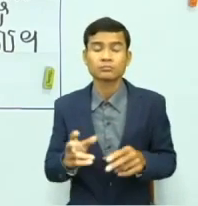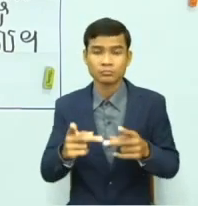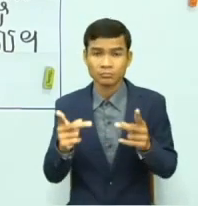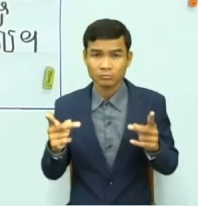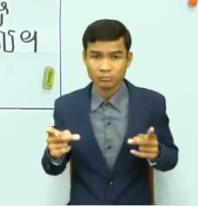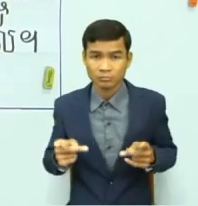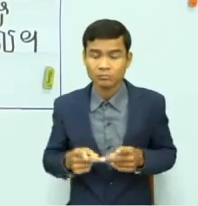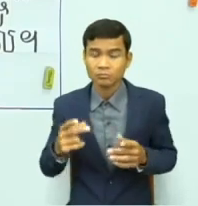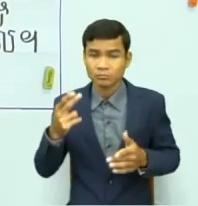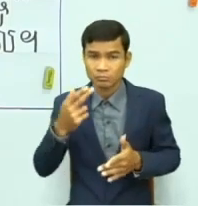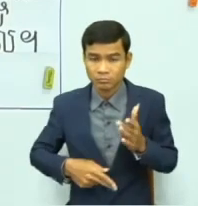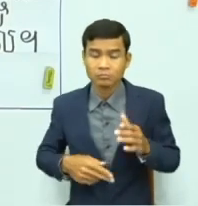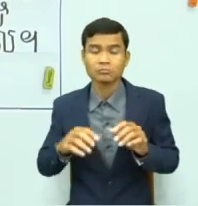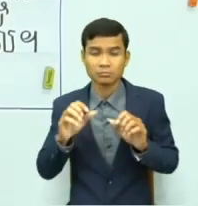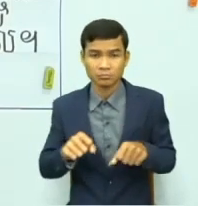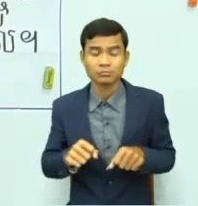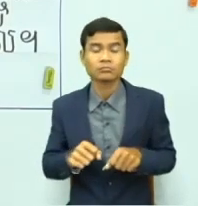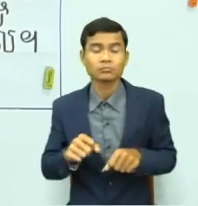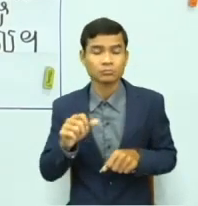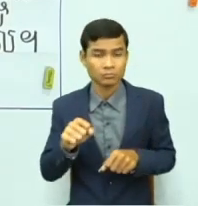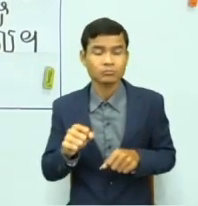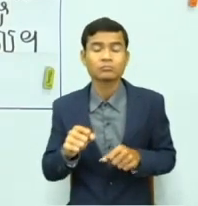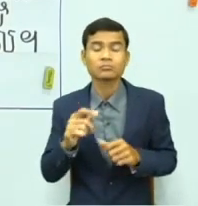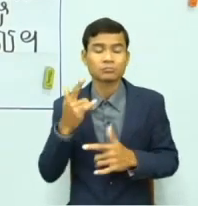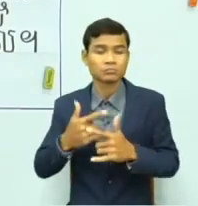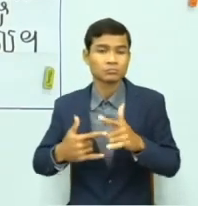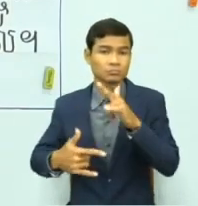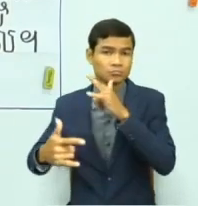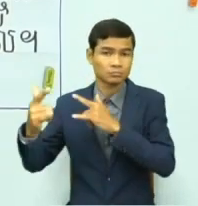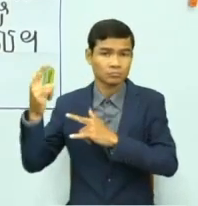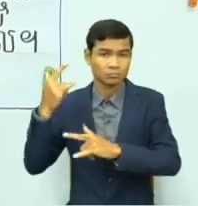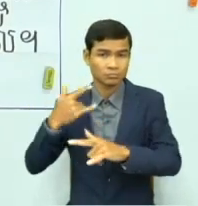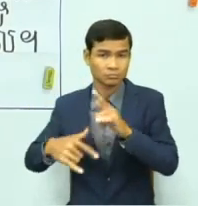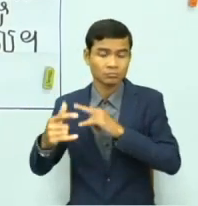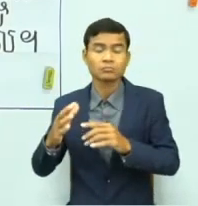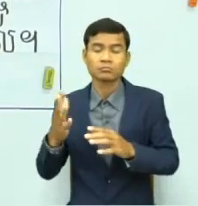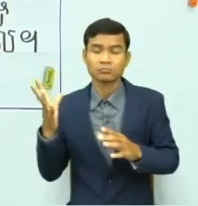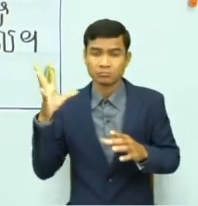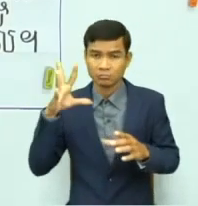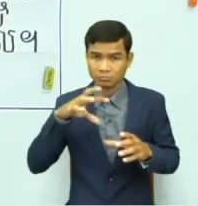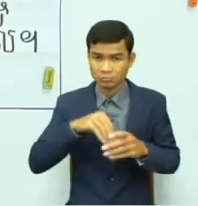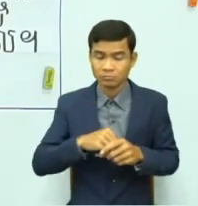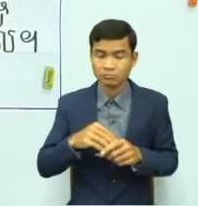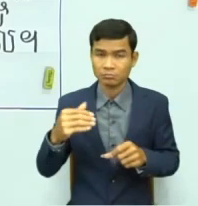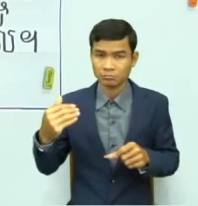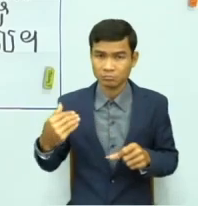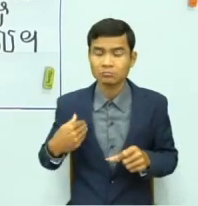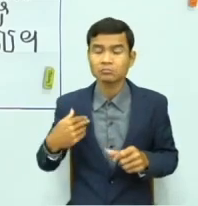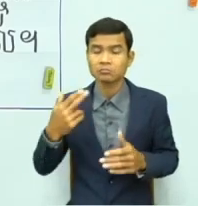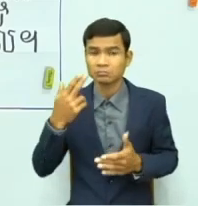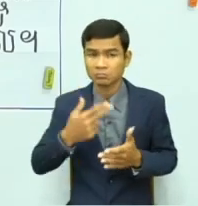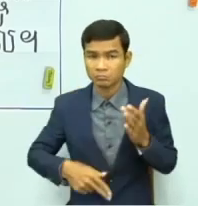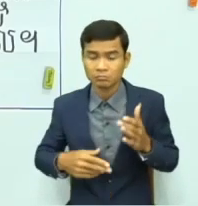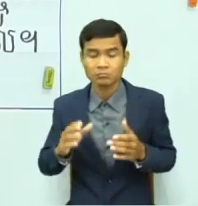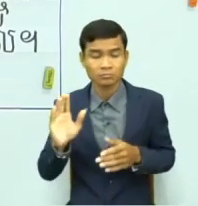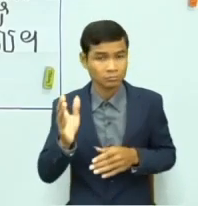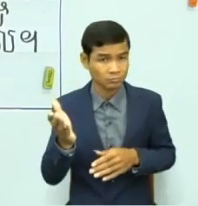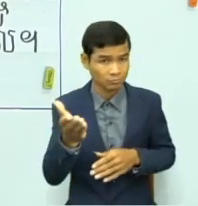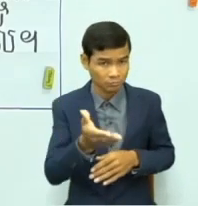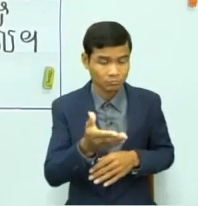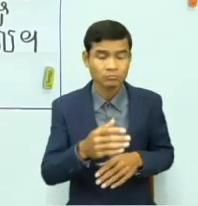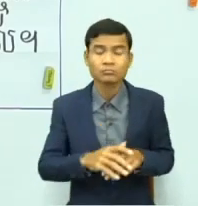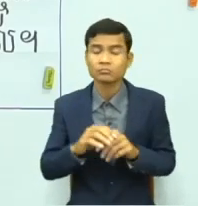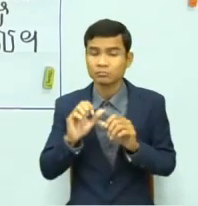lại. Chà chia cần lại bảo vật tật xa mối. Chà đề ru miên ở vầy khá tới con. Miên ở vầy khá tới.